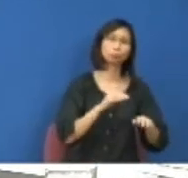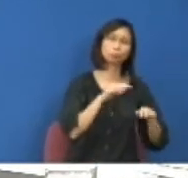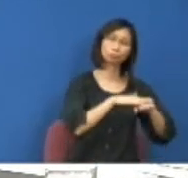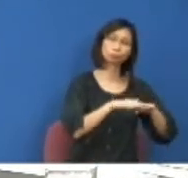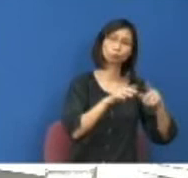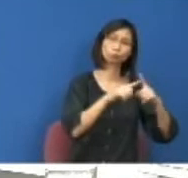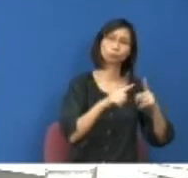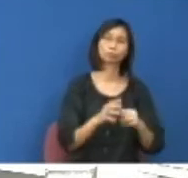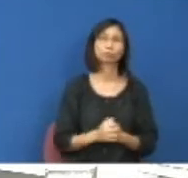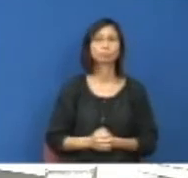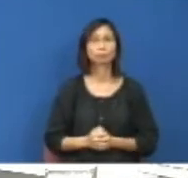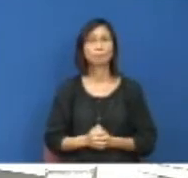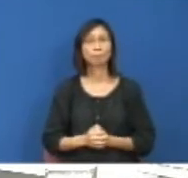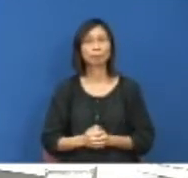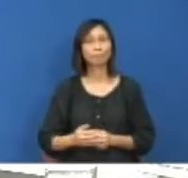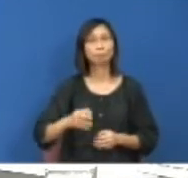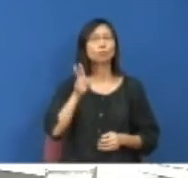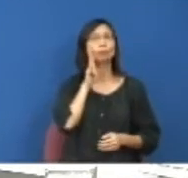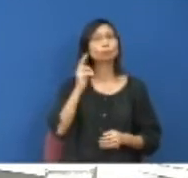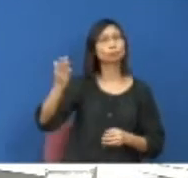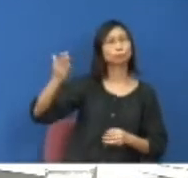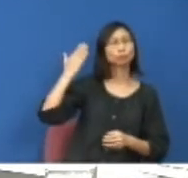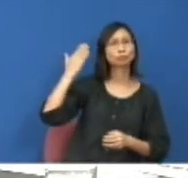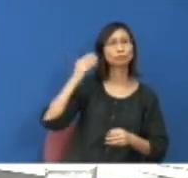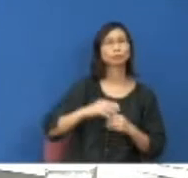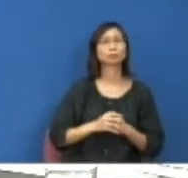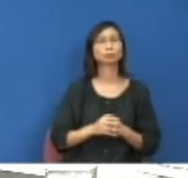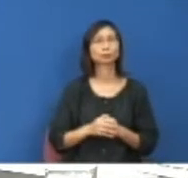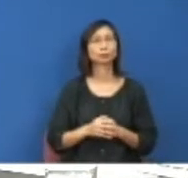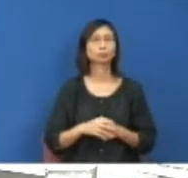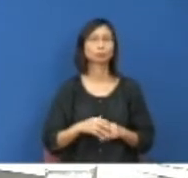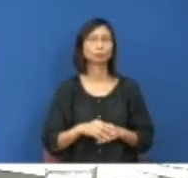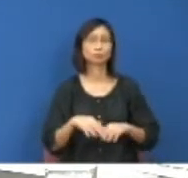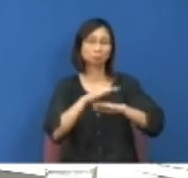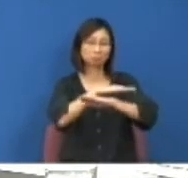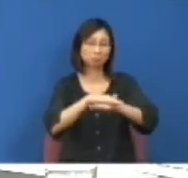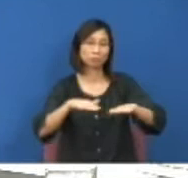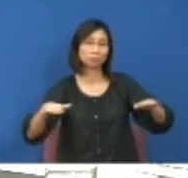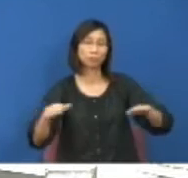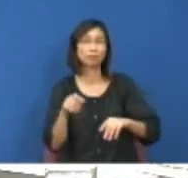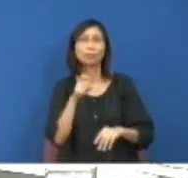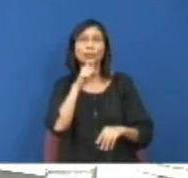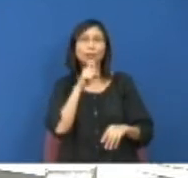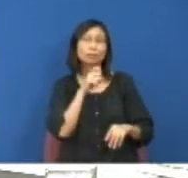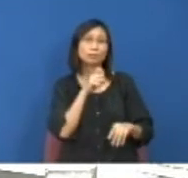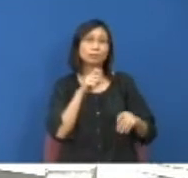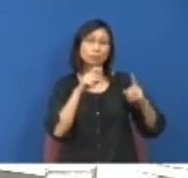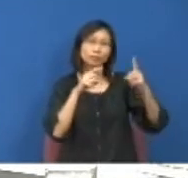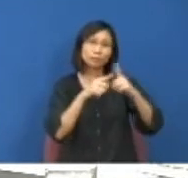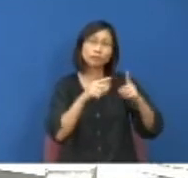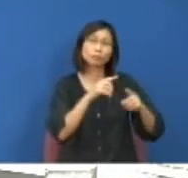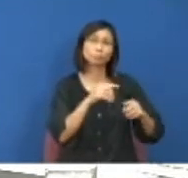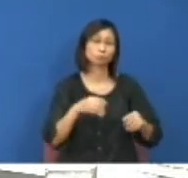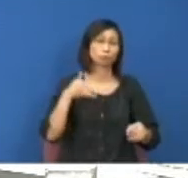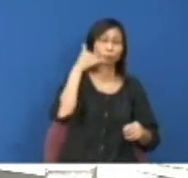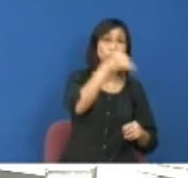然，如果你從以前死水一潭，冇人有呢個概念，或者冇人係出嚟抗爭，咁當然而家我